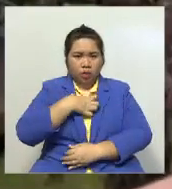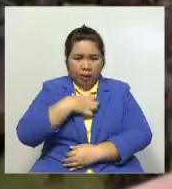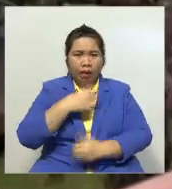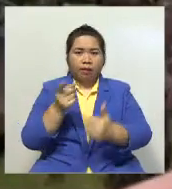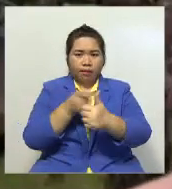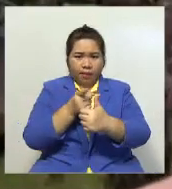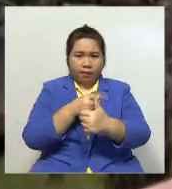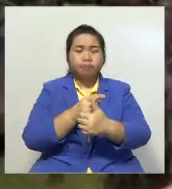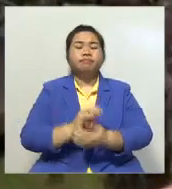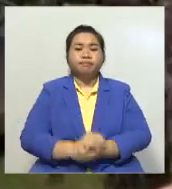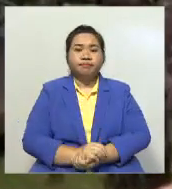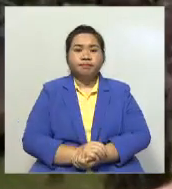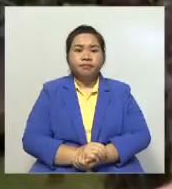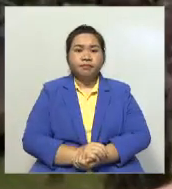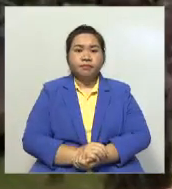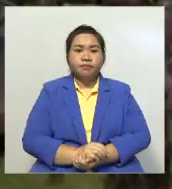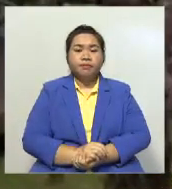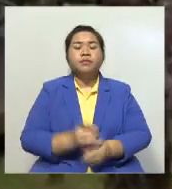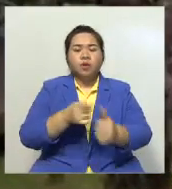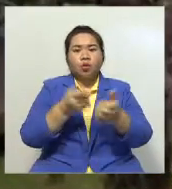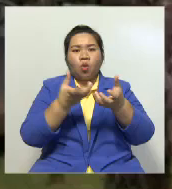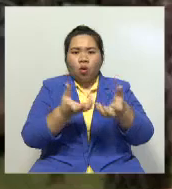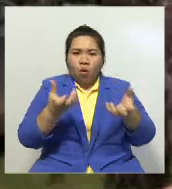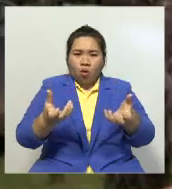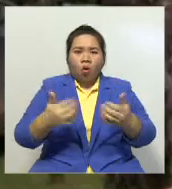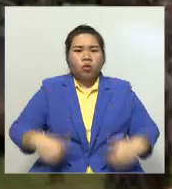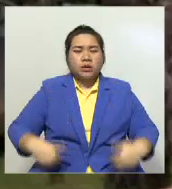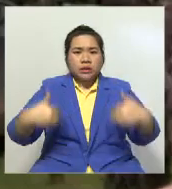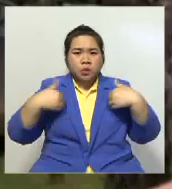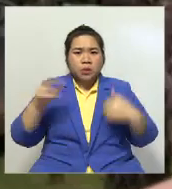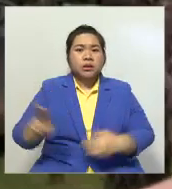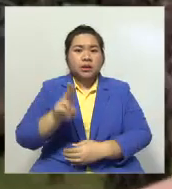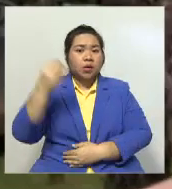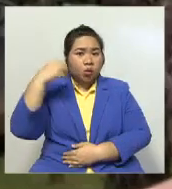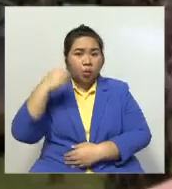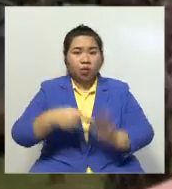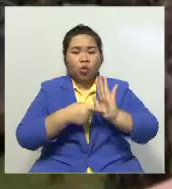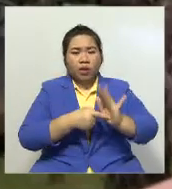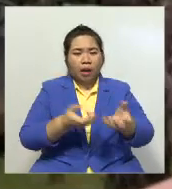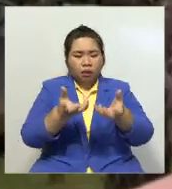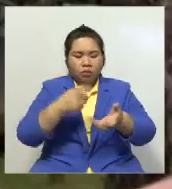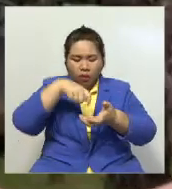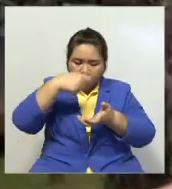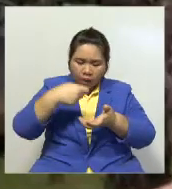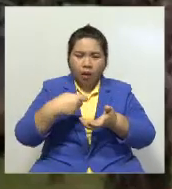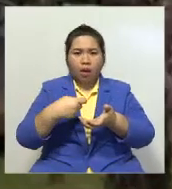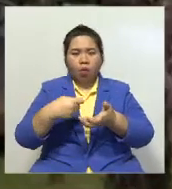1เรื่องของเครื่องใช้ประจำวันนะครับเช่นช่วยชามกะละมัง